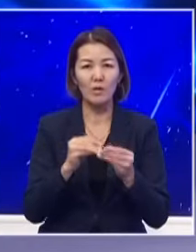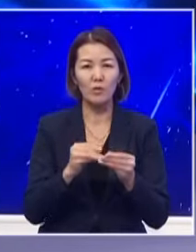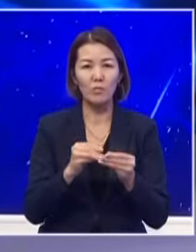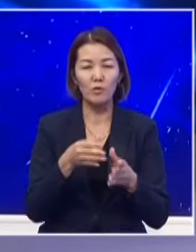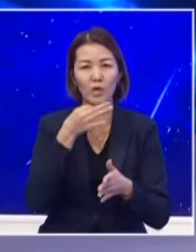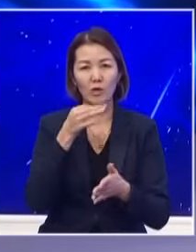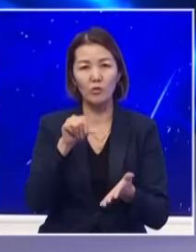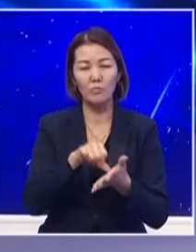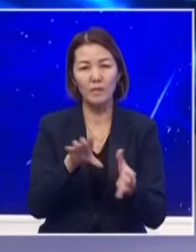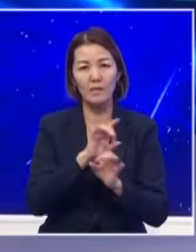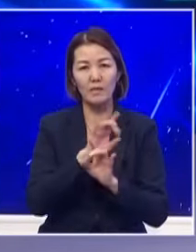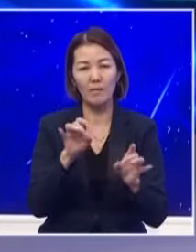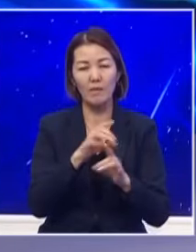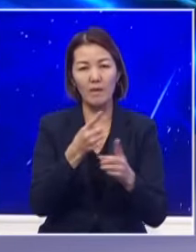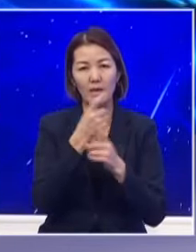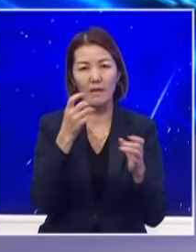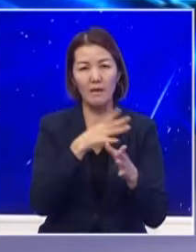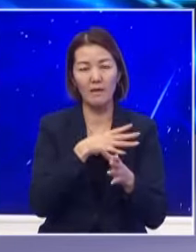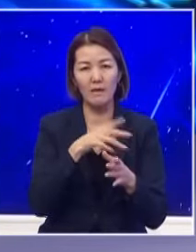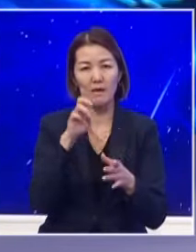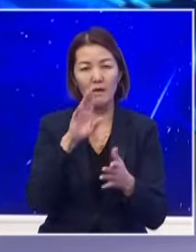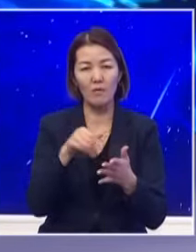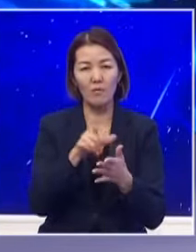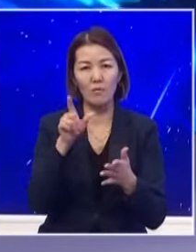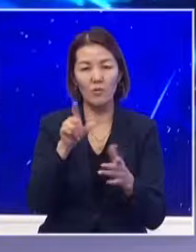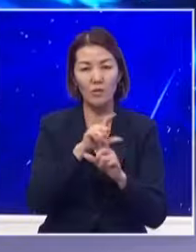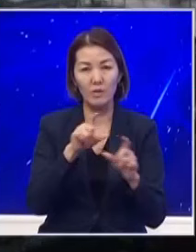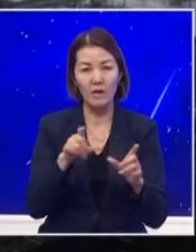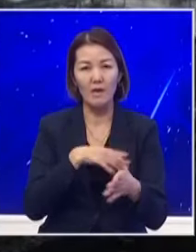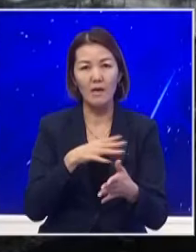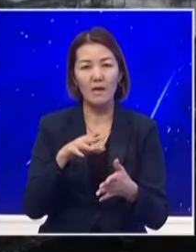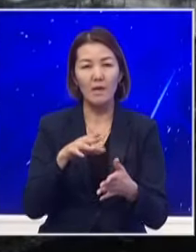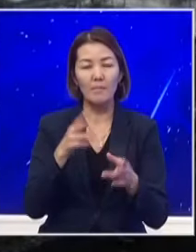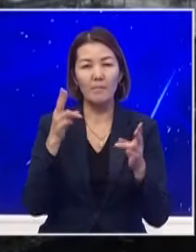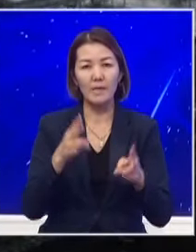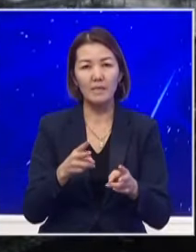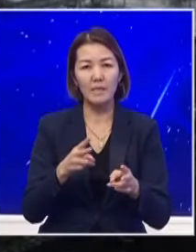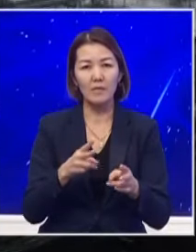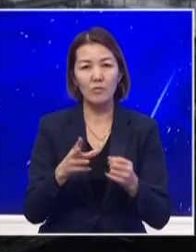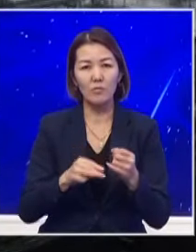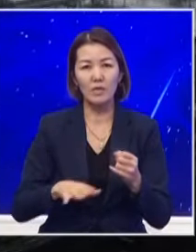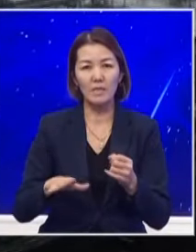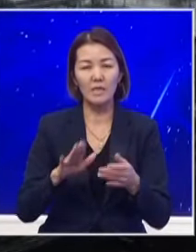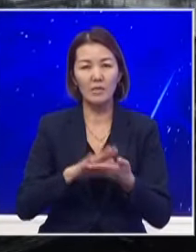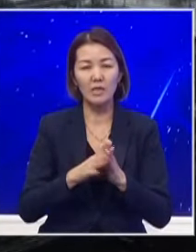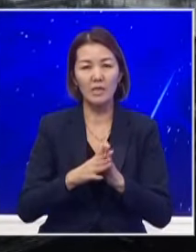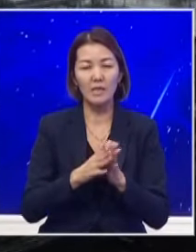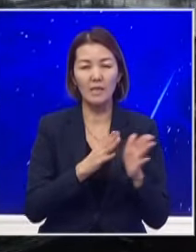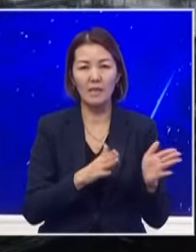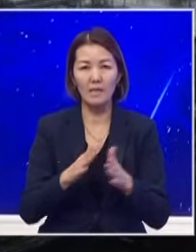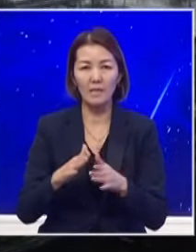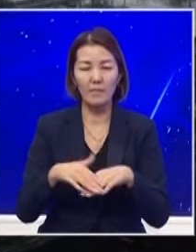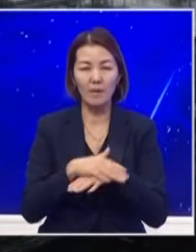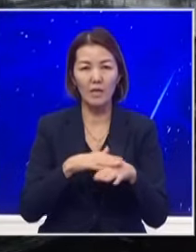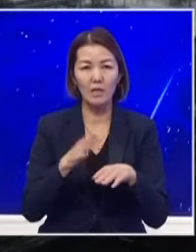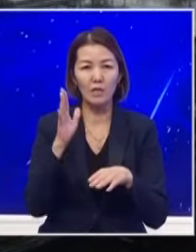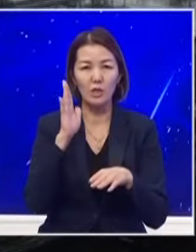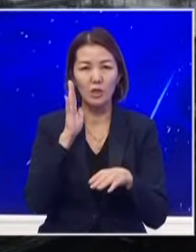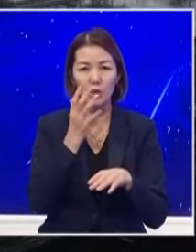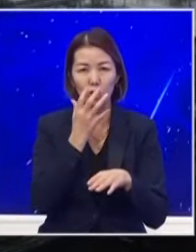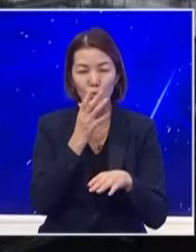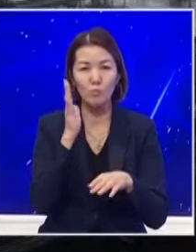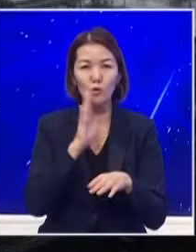есеп берді деп хабарлайды Ақорда. Президент апат болған учаскелердегі жағдайды шұғыл реттеп, халықты жылумен және сумен